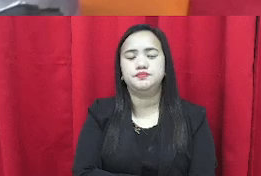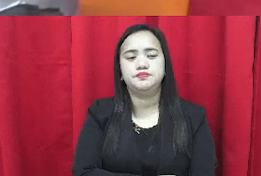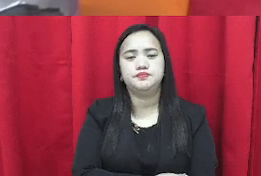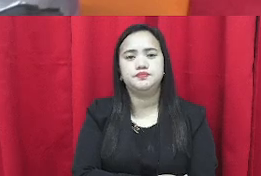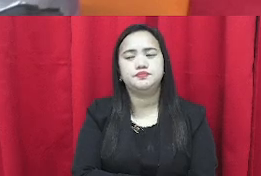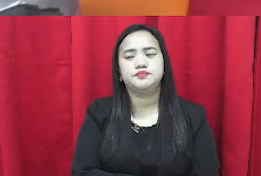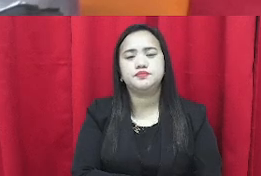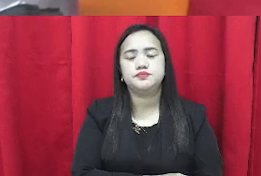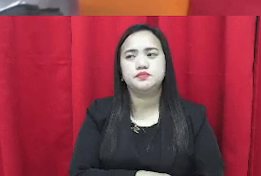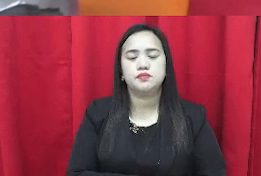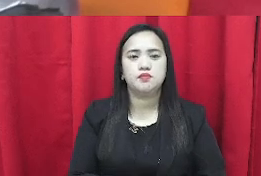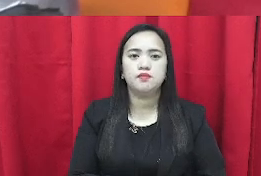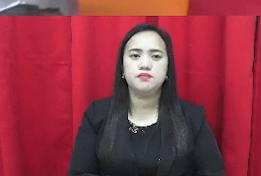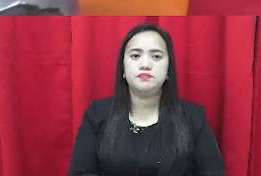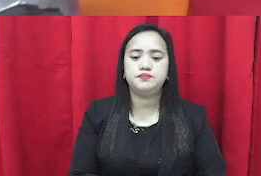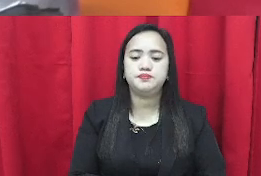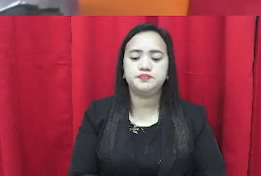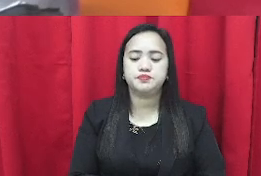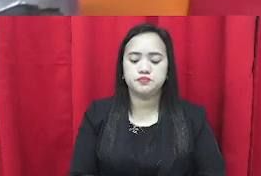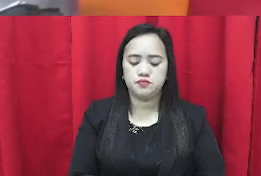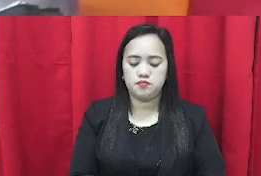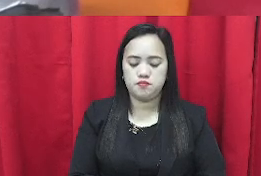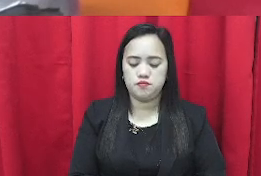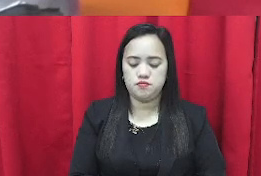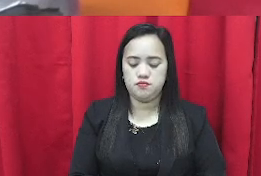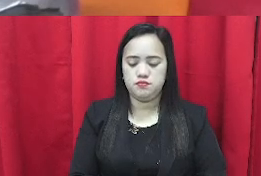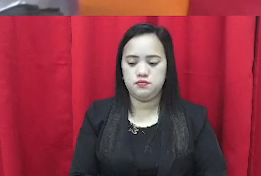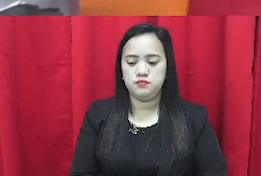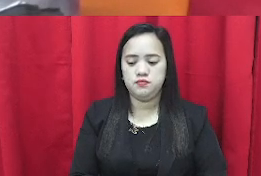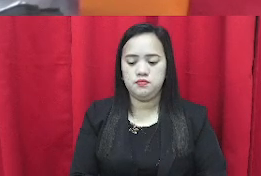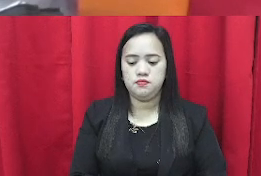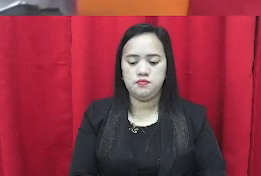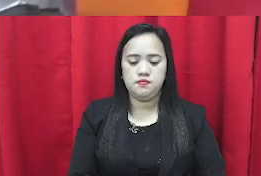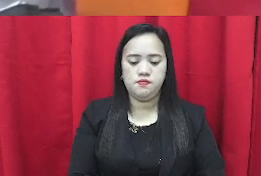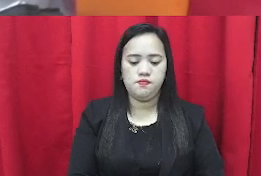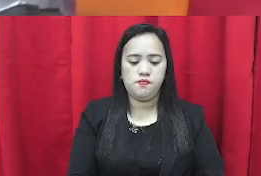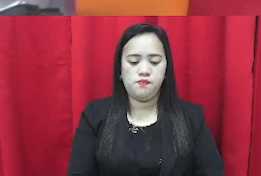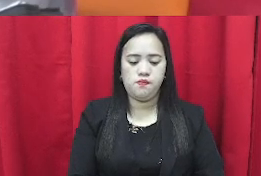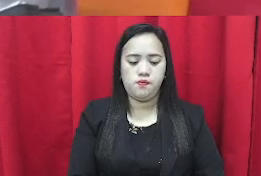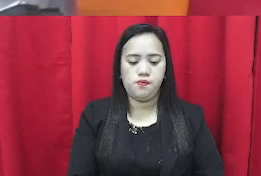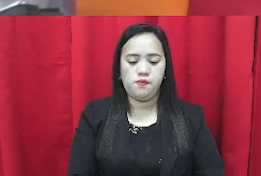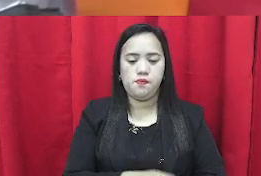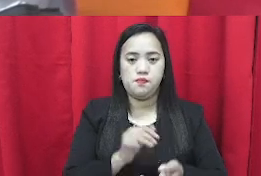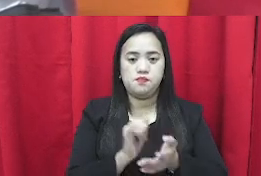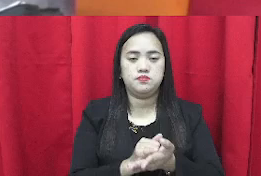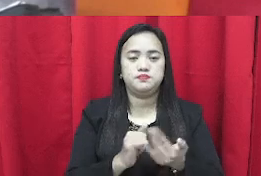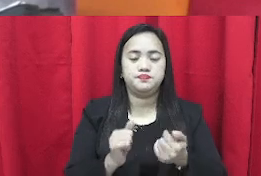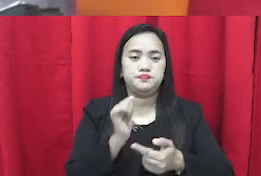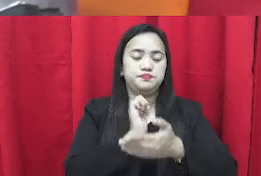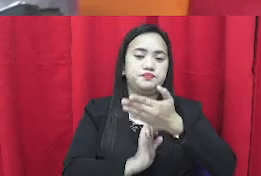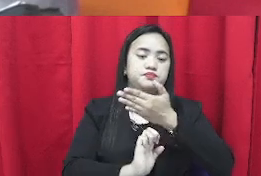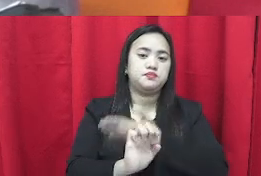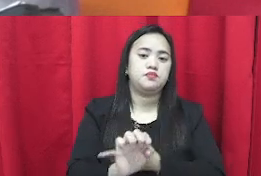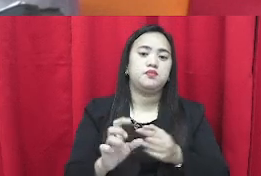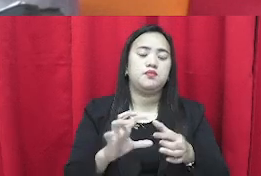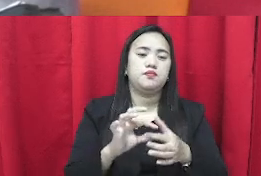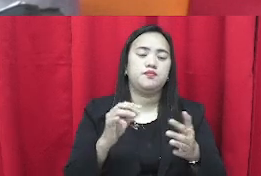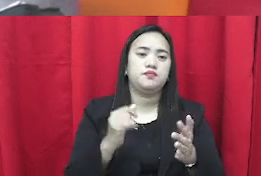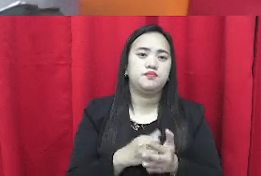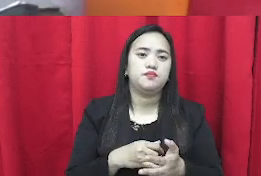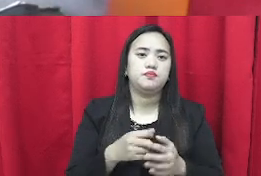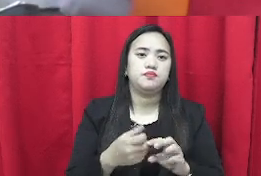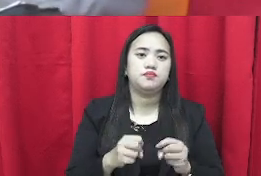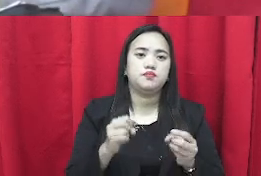units na ah iyong ah ah pinasukan para n sa ganon yung pagiging